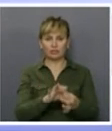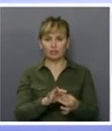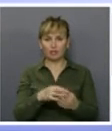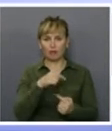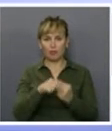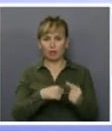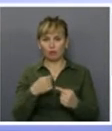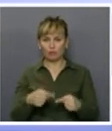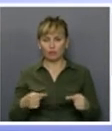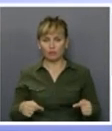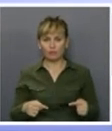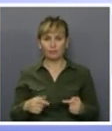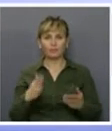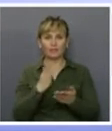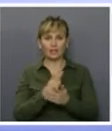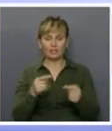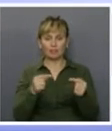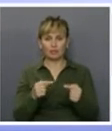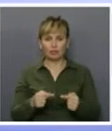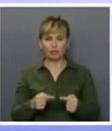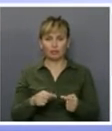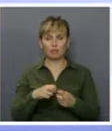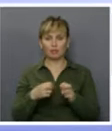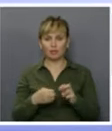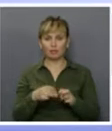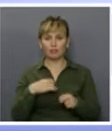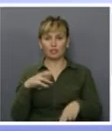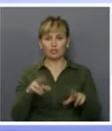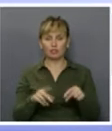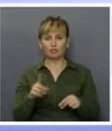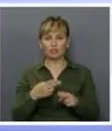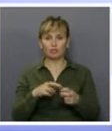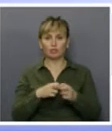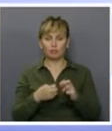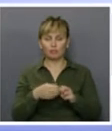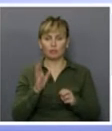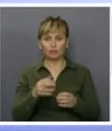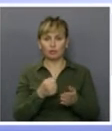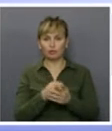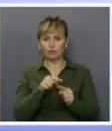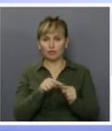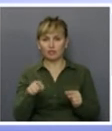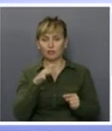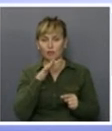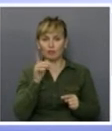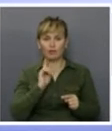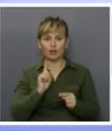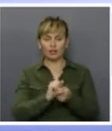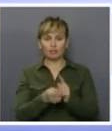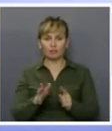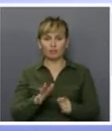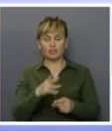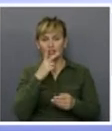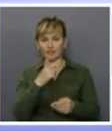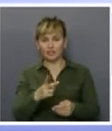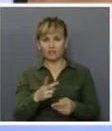обороту. Есть определенные проблемы. И я считаю, что эти проблемы будут идти ровно до тех пор, пока не поменяется видение